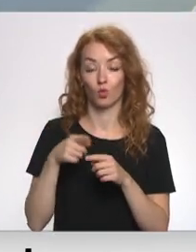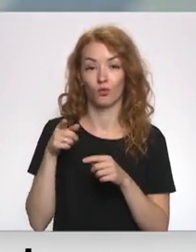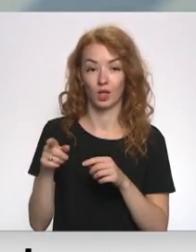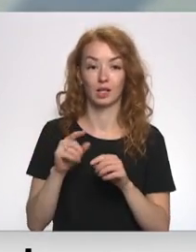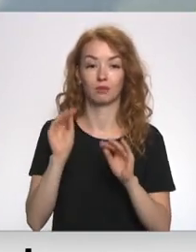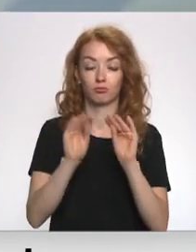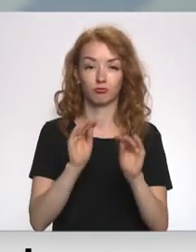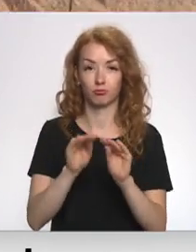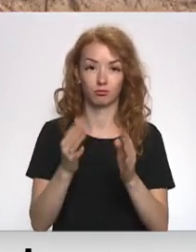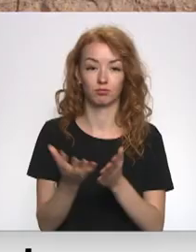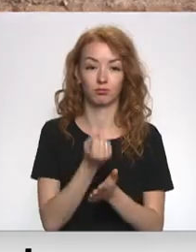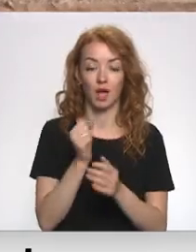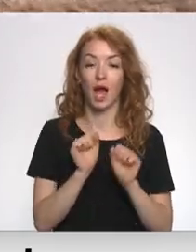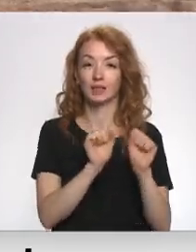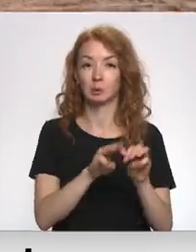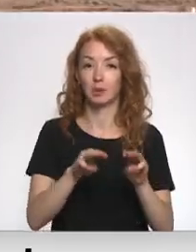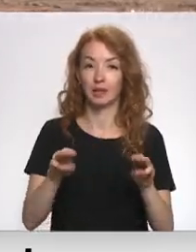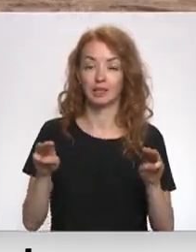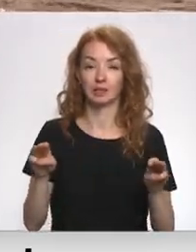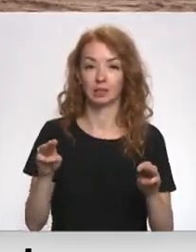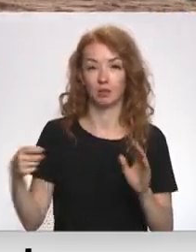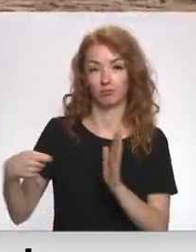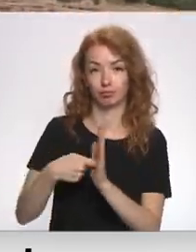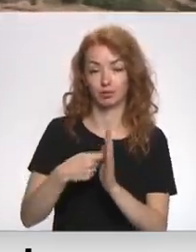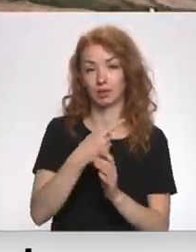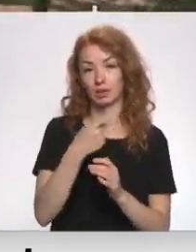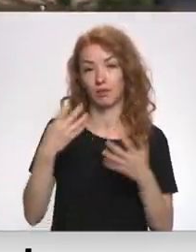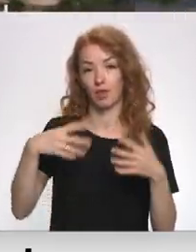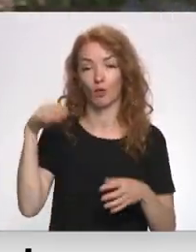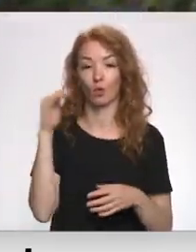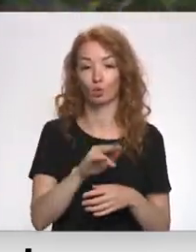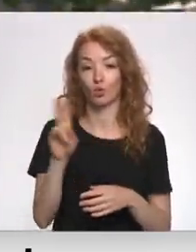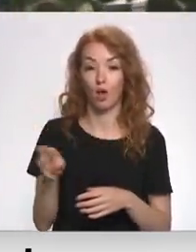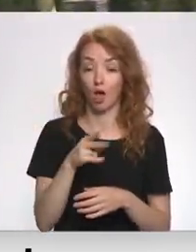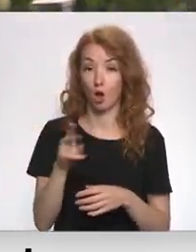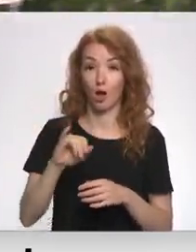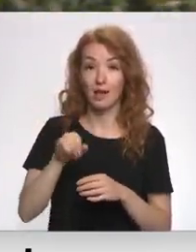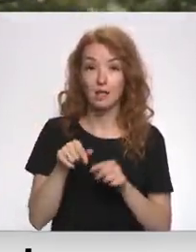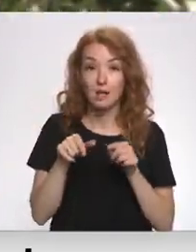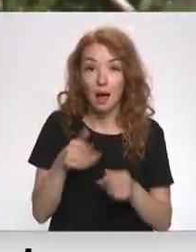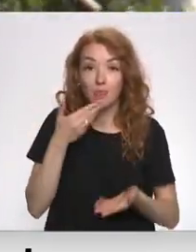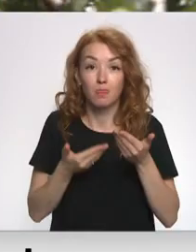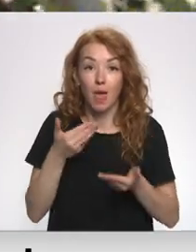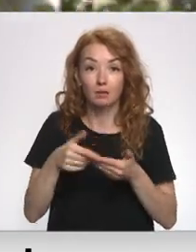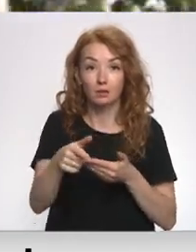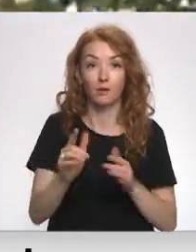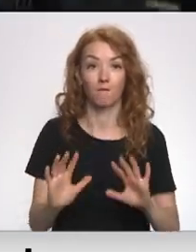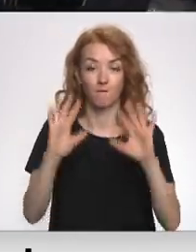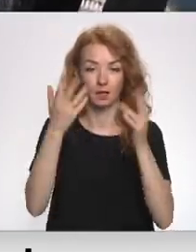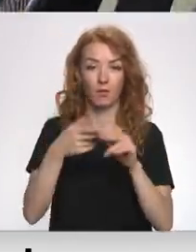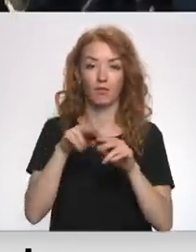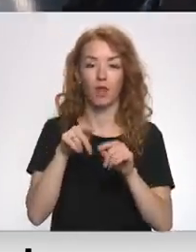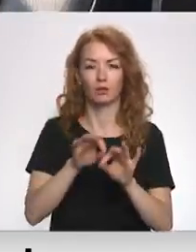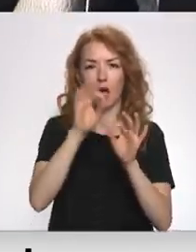auto izstrādē saņēma aizsardzības ministrijas grantu 190 tūkstošus eiro. Ja turmākie testi būs veiksmīgi, sērijveida